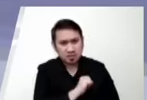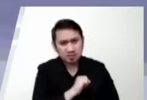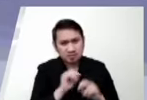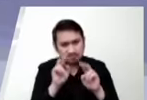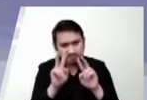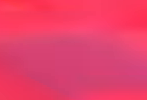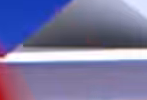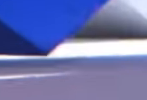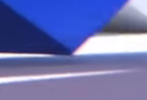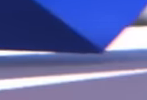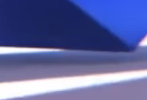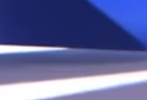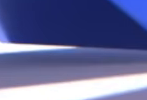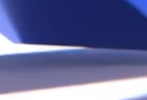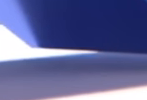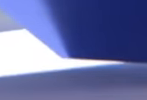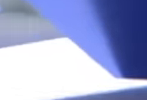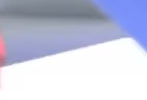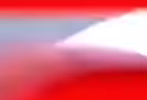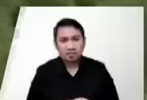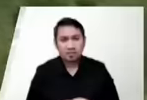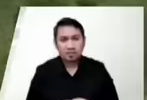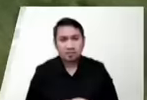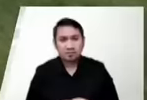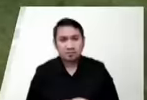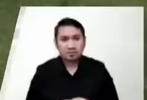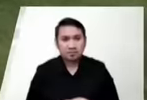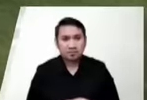Dano Tingkungko.